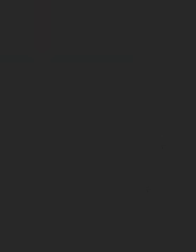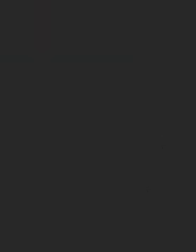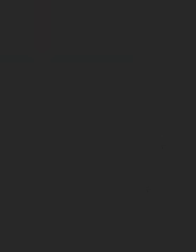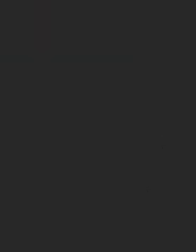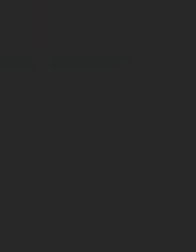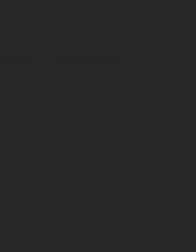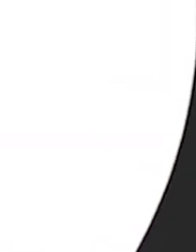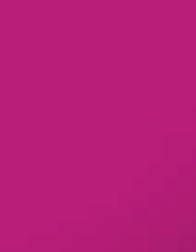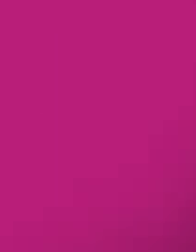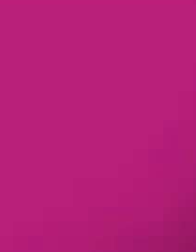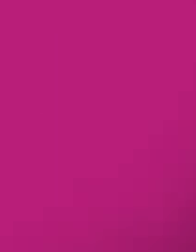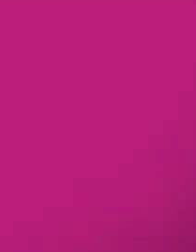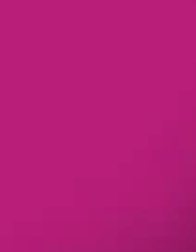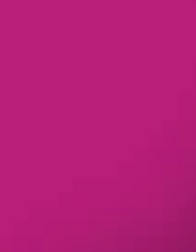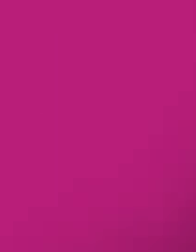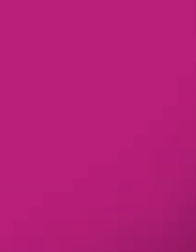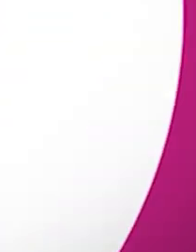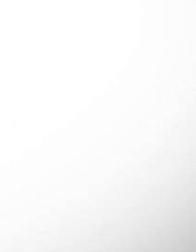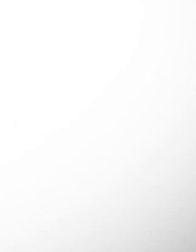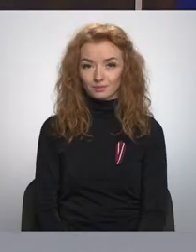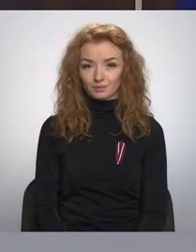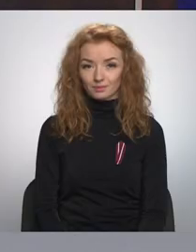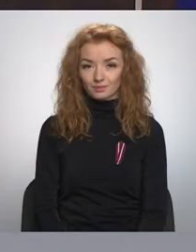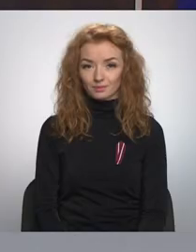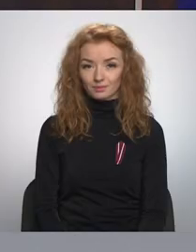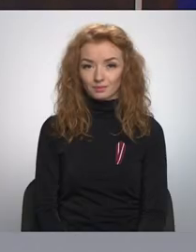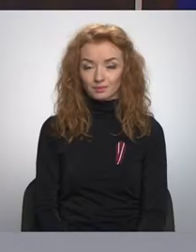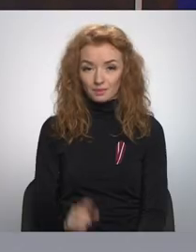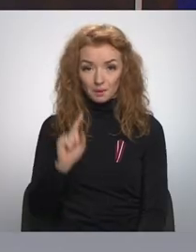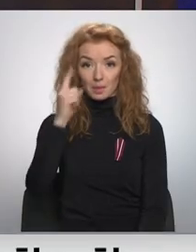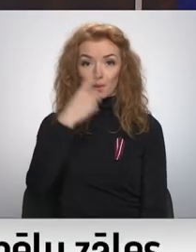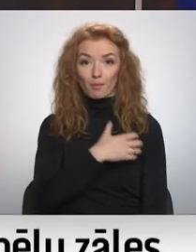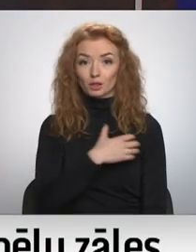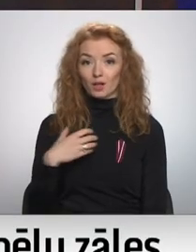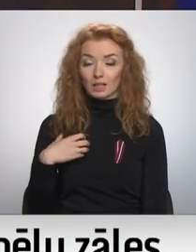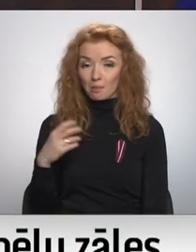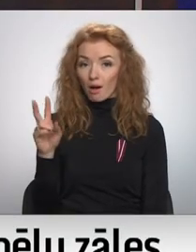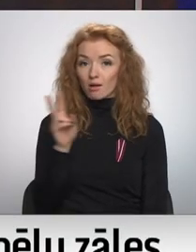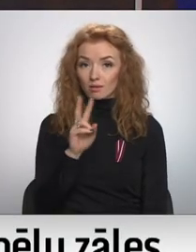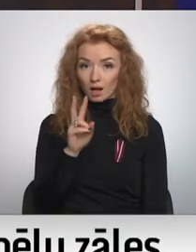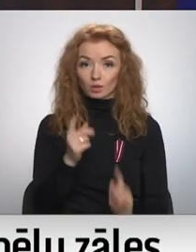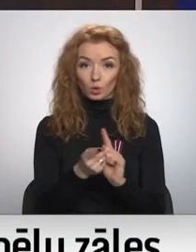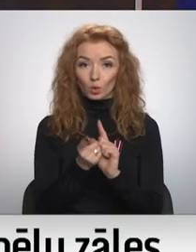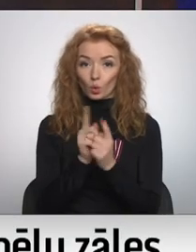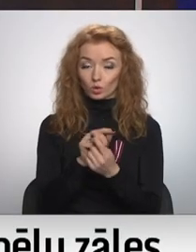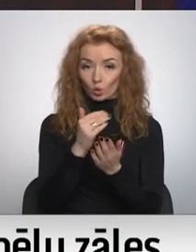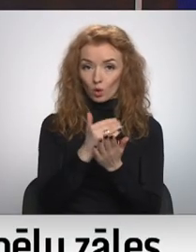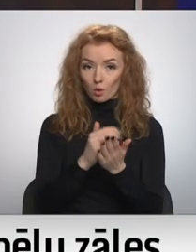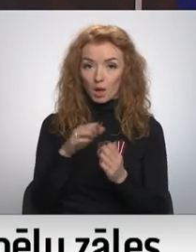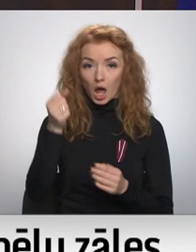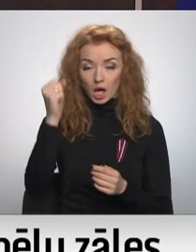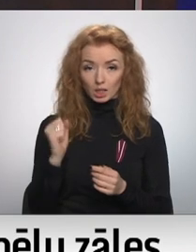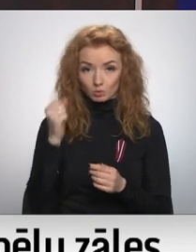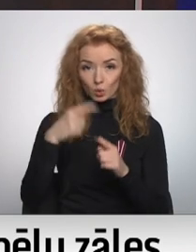Re! Viss ēters ir te! Pirmā pašvaldība, kas pamatojoties uz grozījumiem azartspēļu un izložu